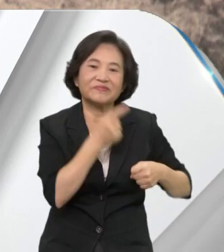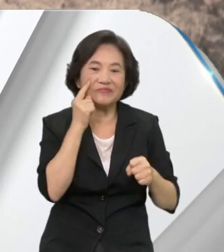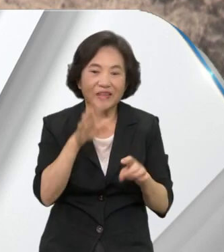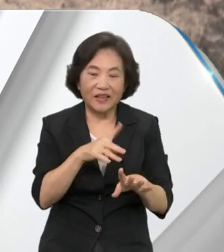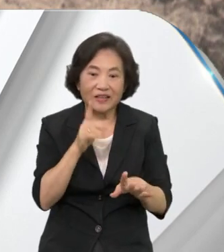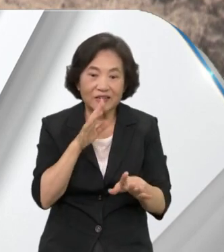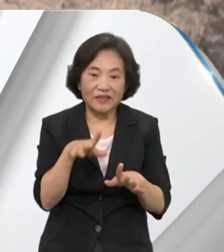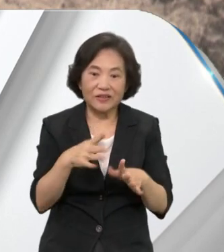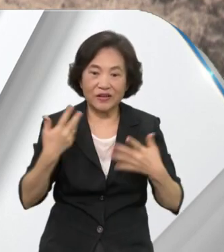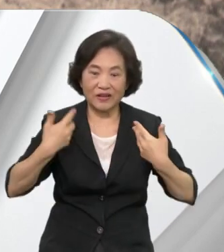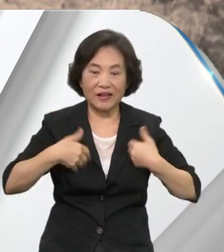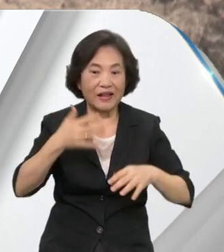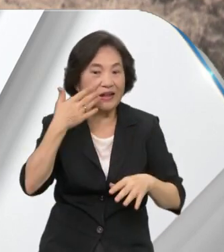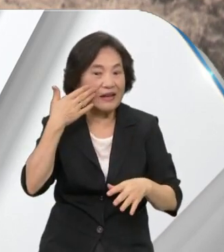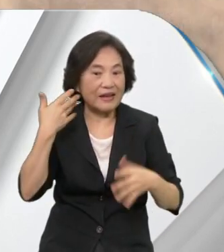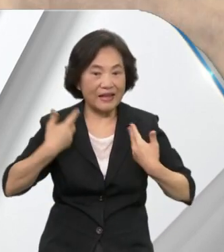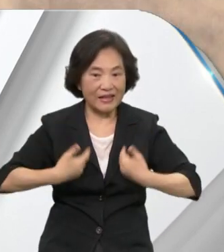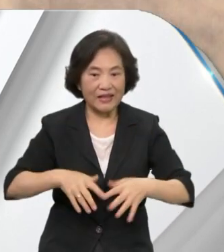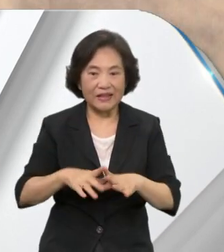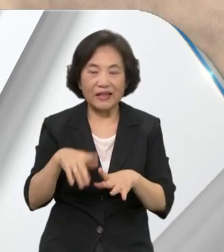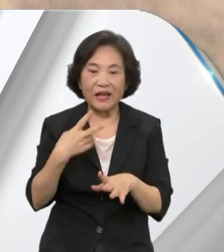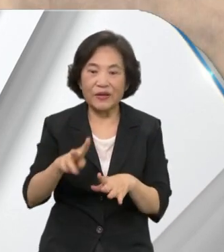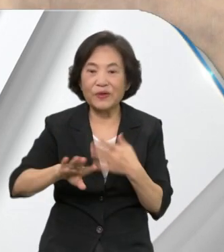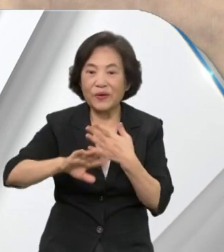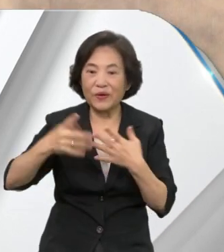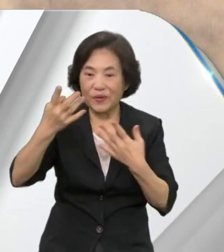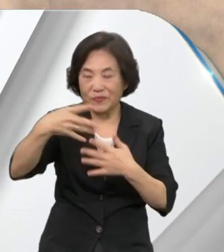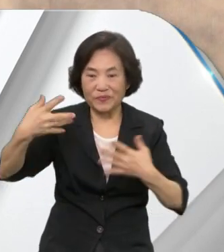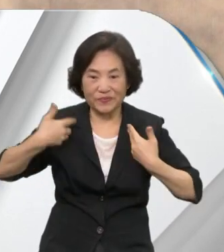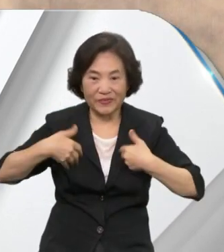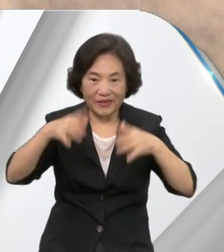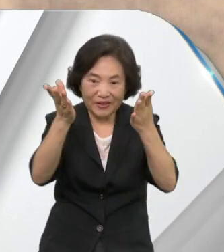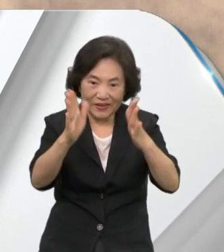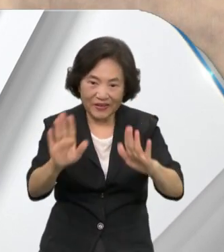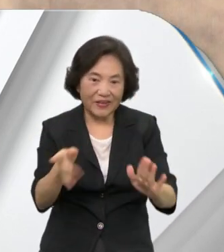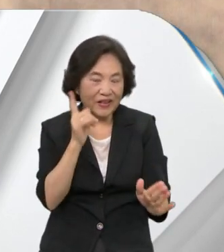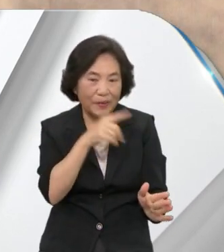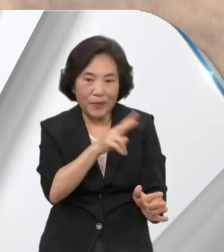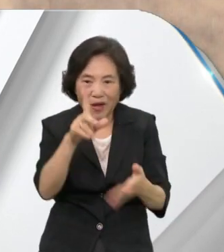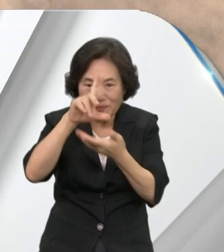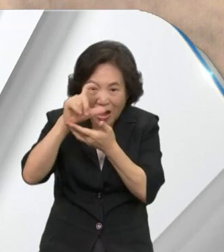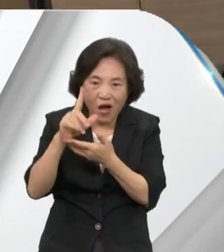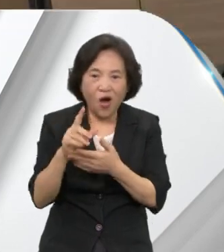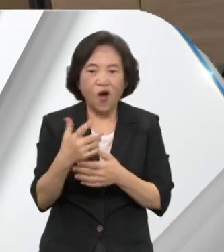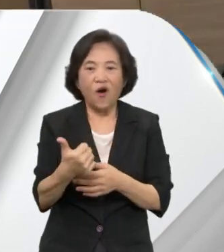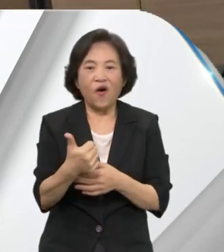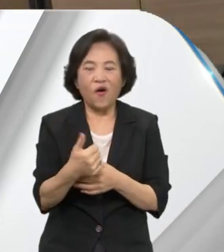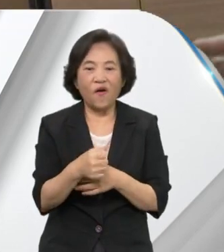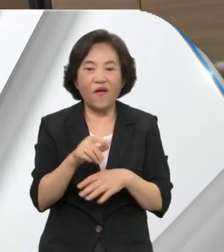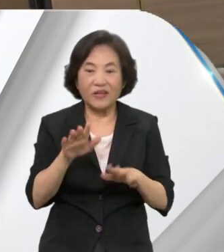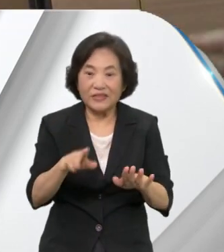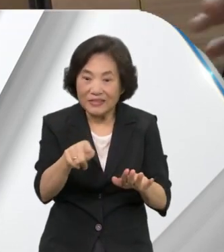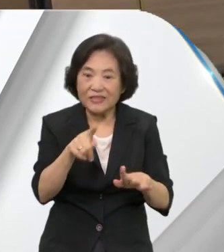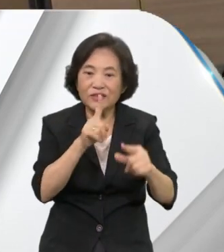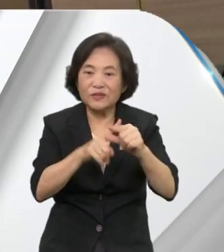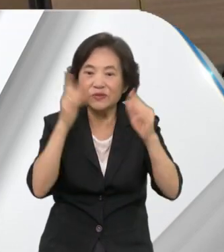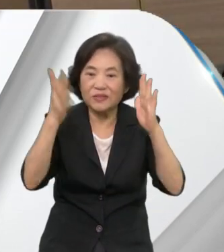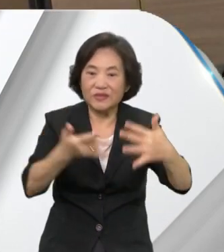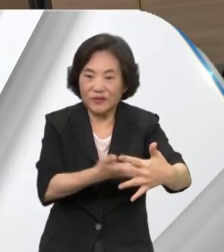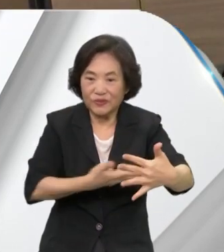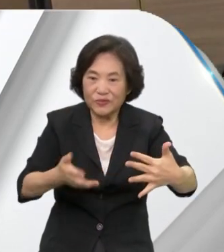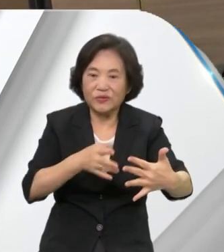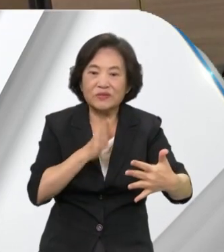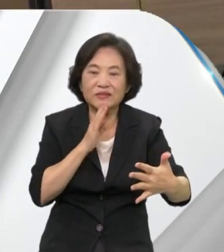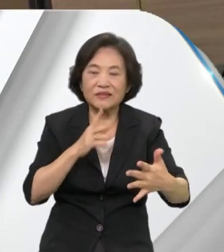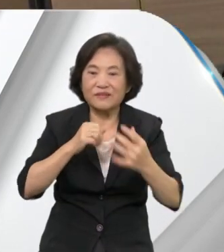做顿蓝衫，动作顿洋装的手指，留下历史的镜头。 也就睇总政府长波